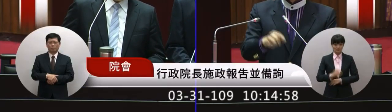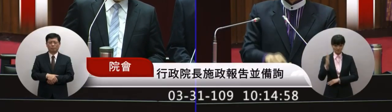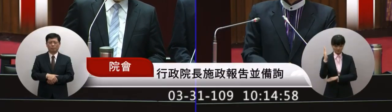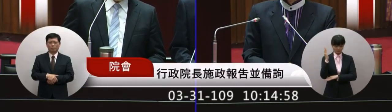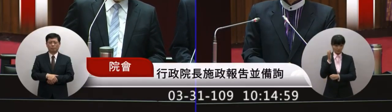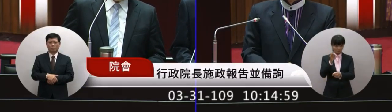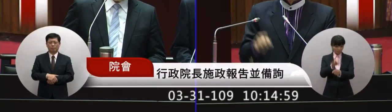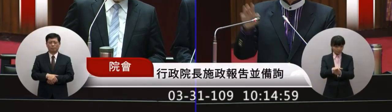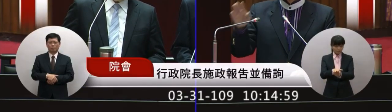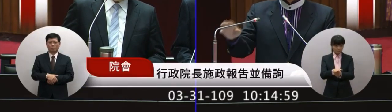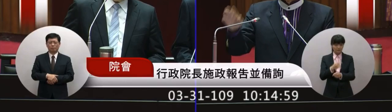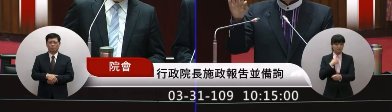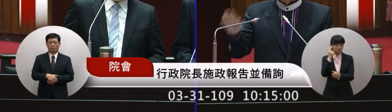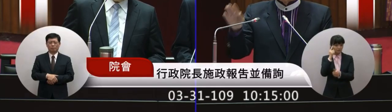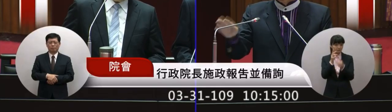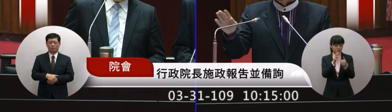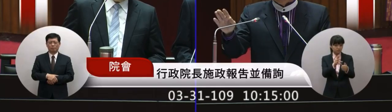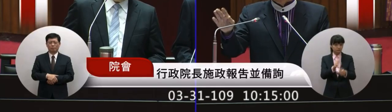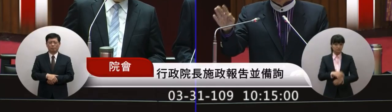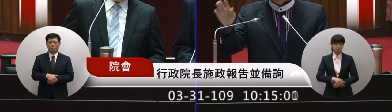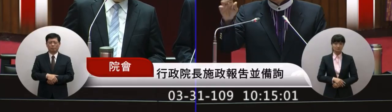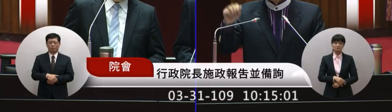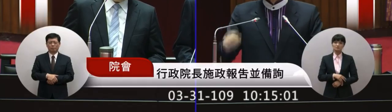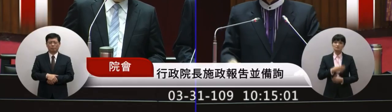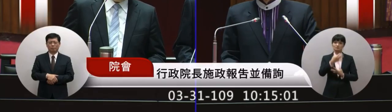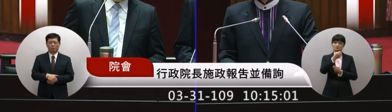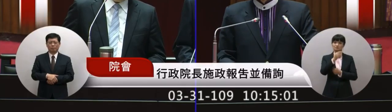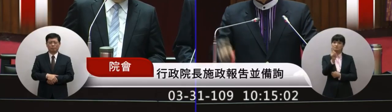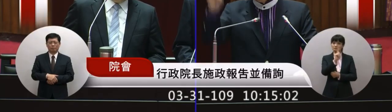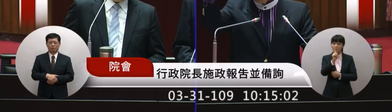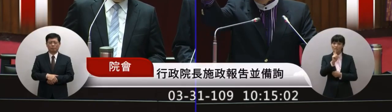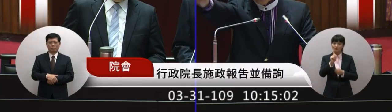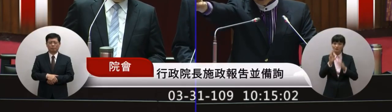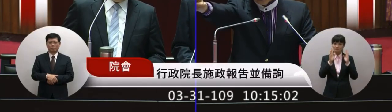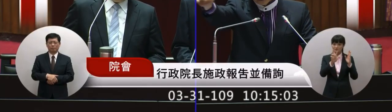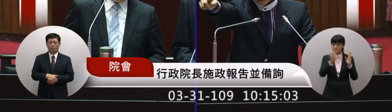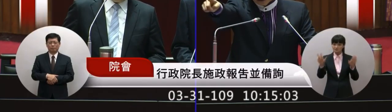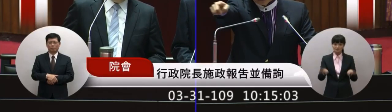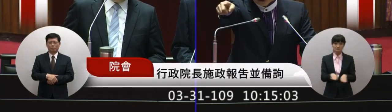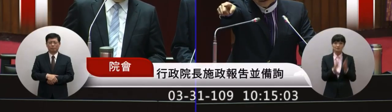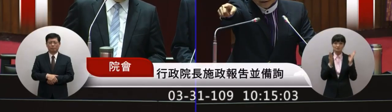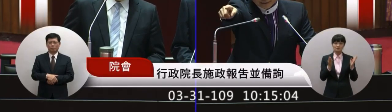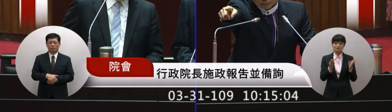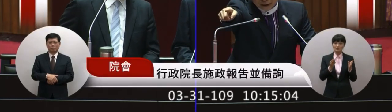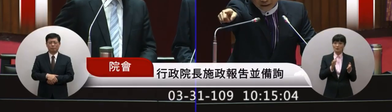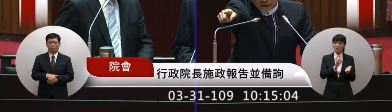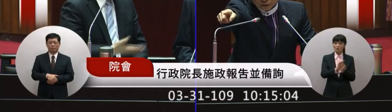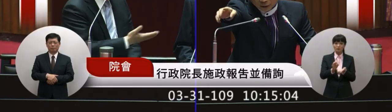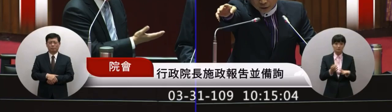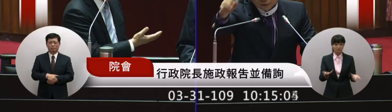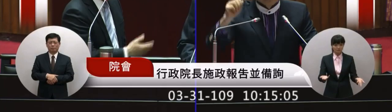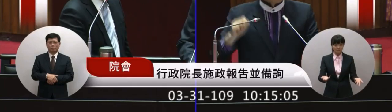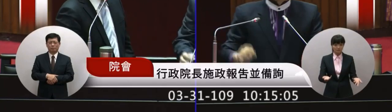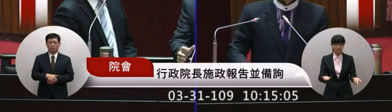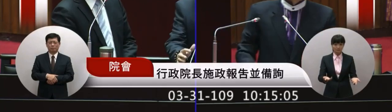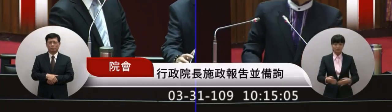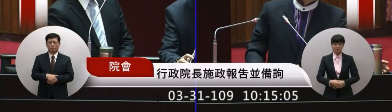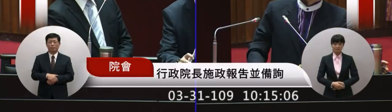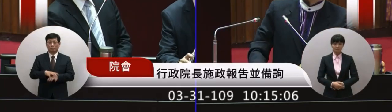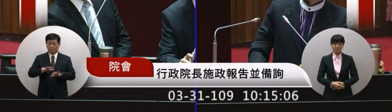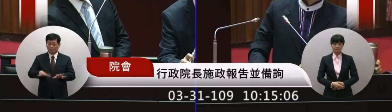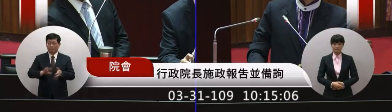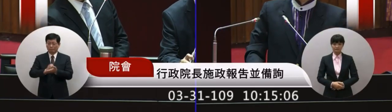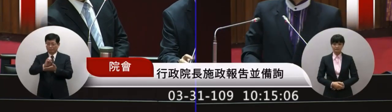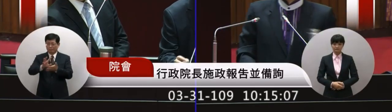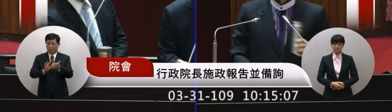就请问你，何时正式开始使用？一个振兴券，一个折扣券，这部长个政策何里讲？ 来，我